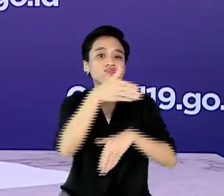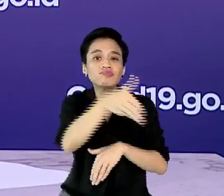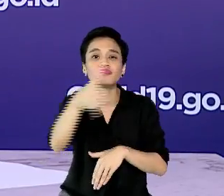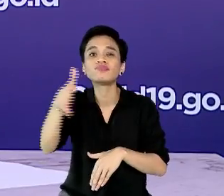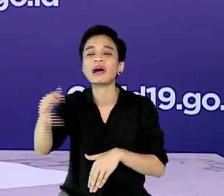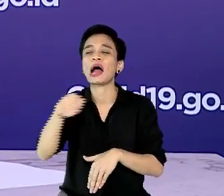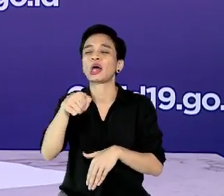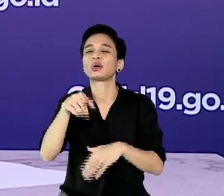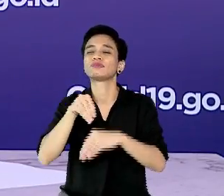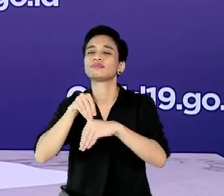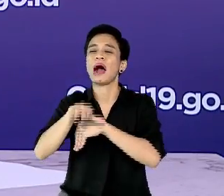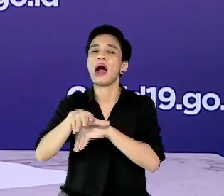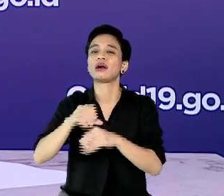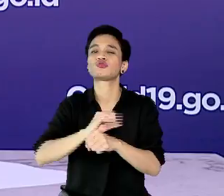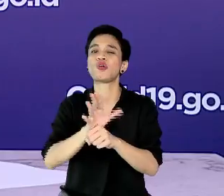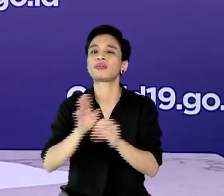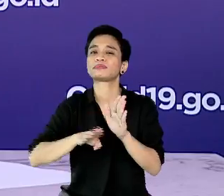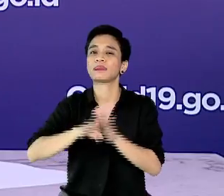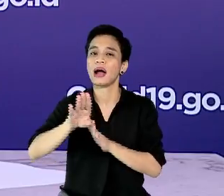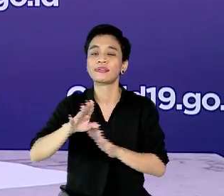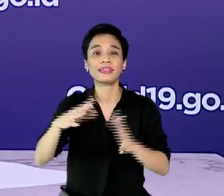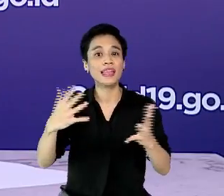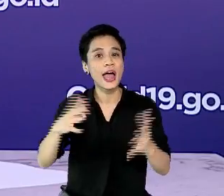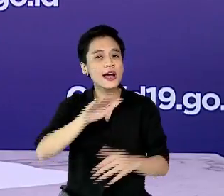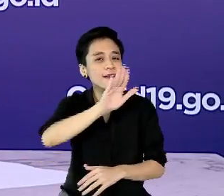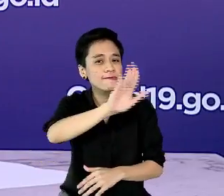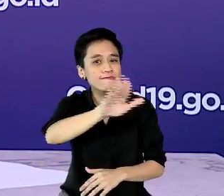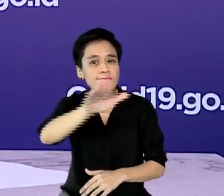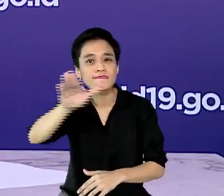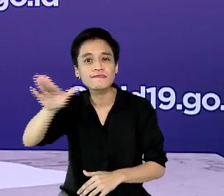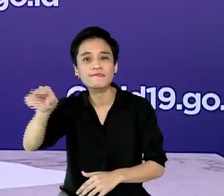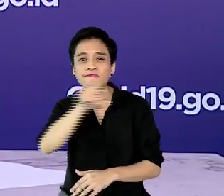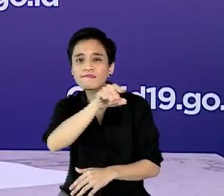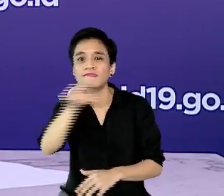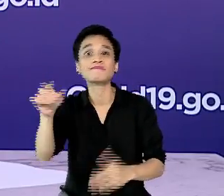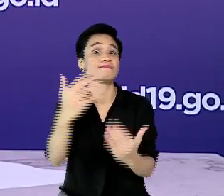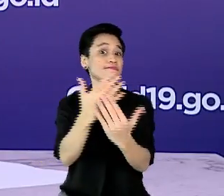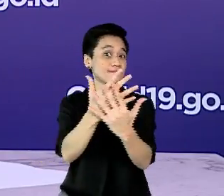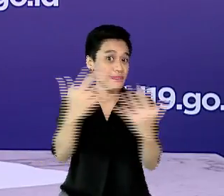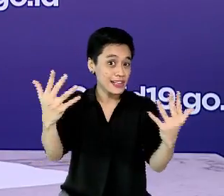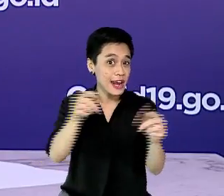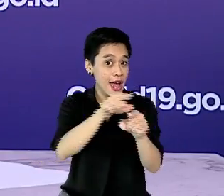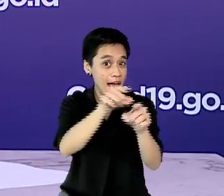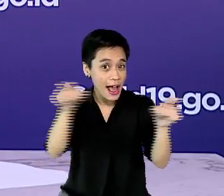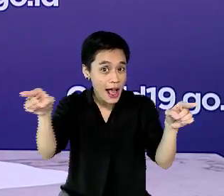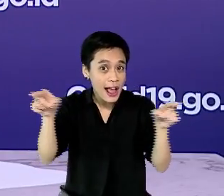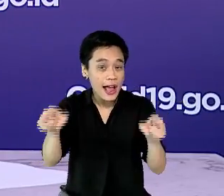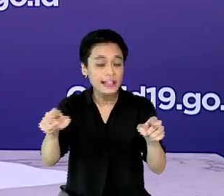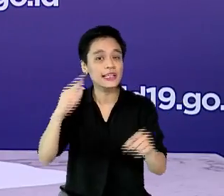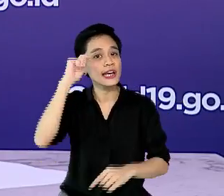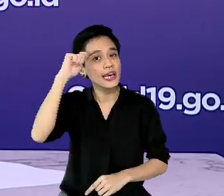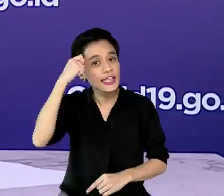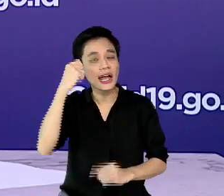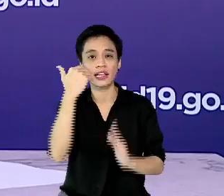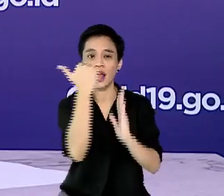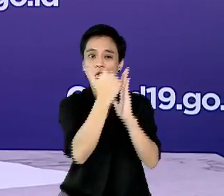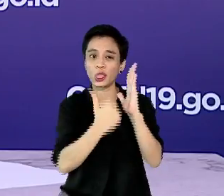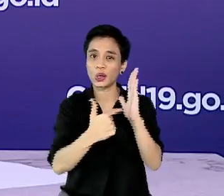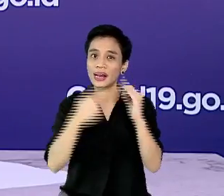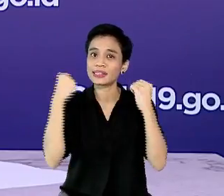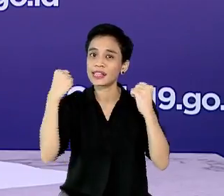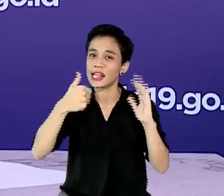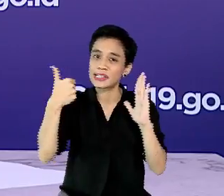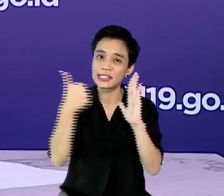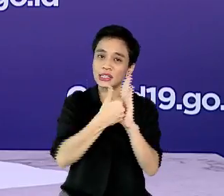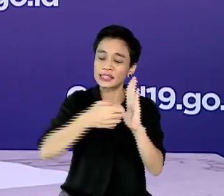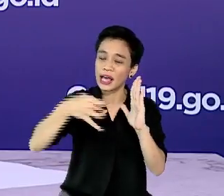itu, seperti yang sudah saya ingatkan, mohon kepada seluruh lapisan masyarakat untuk kembali memperketat protokol kesehatan